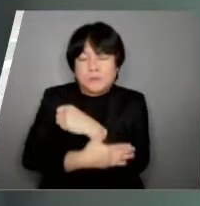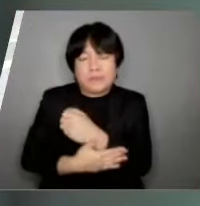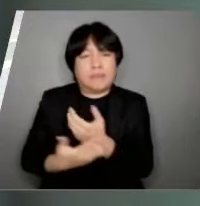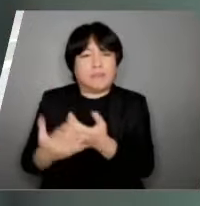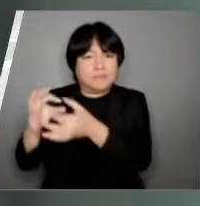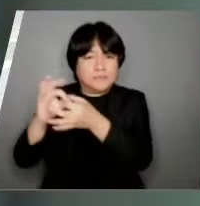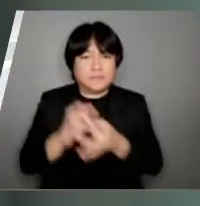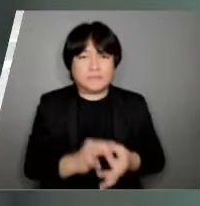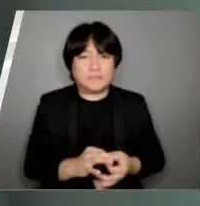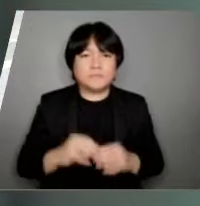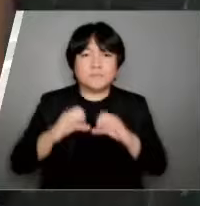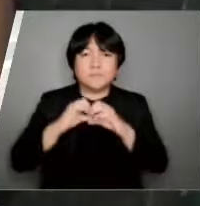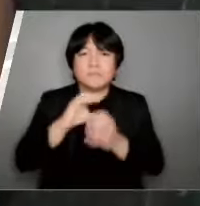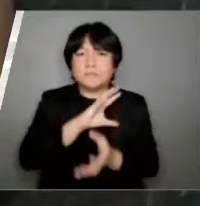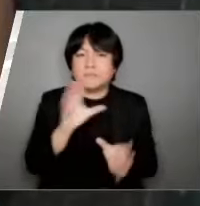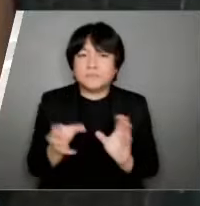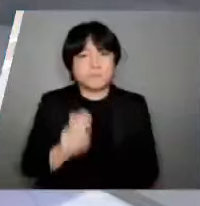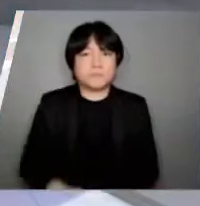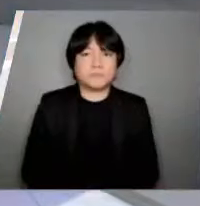Umali ang inyong saksi.